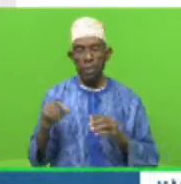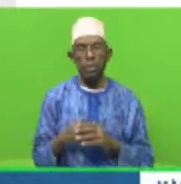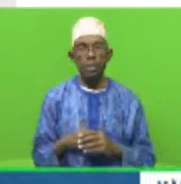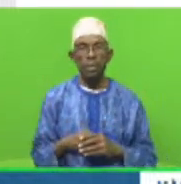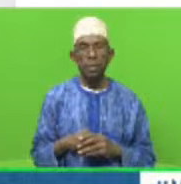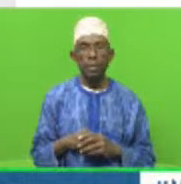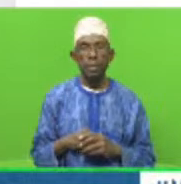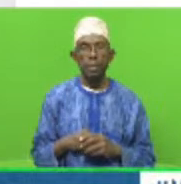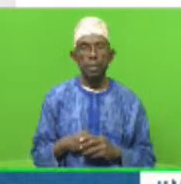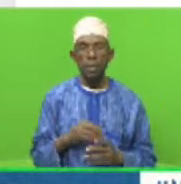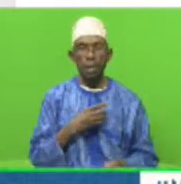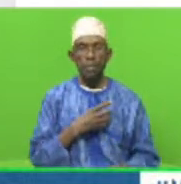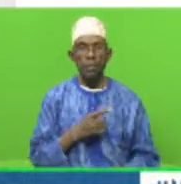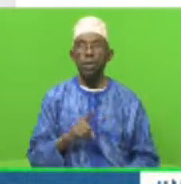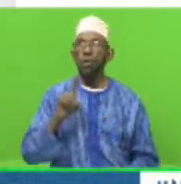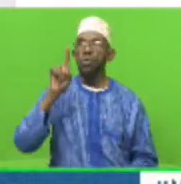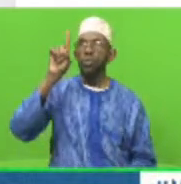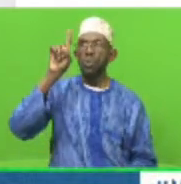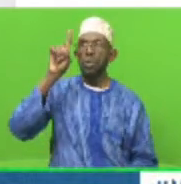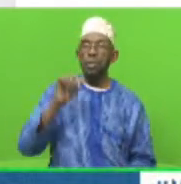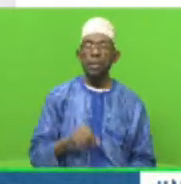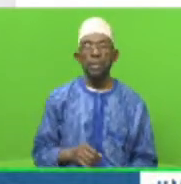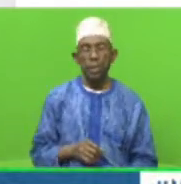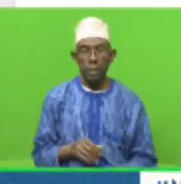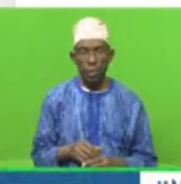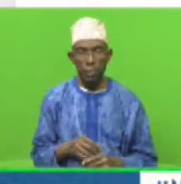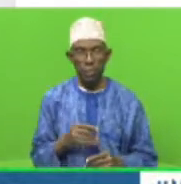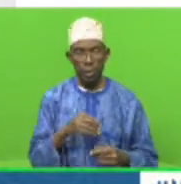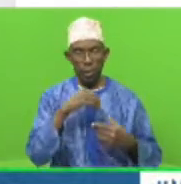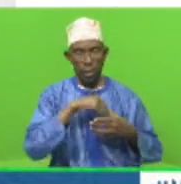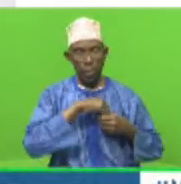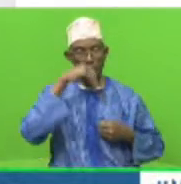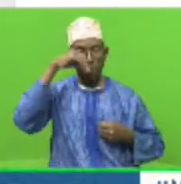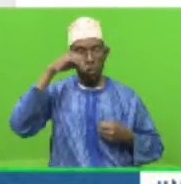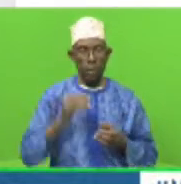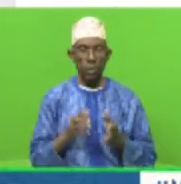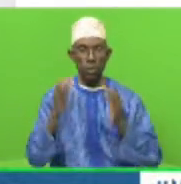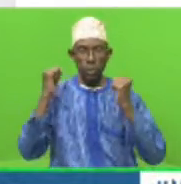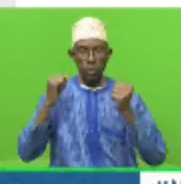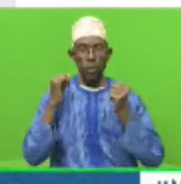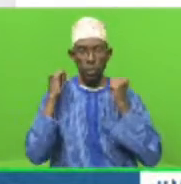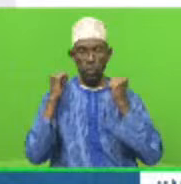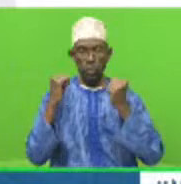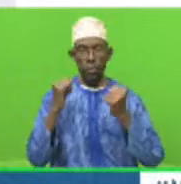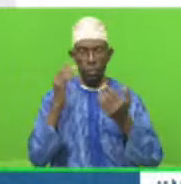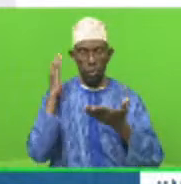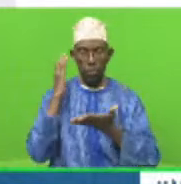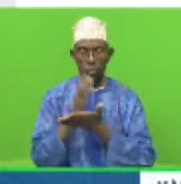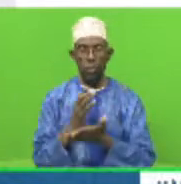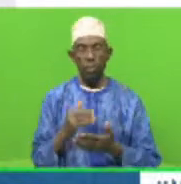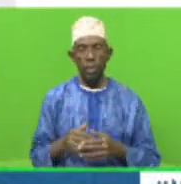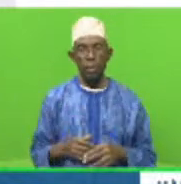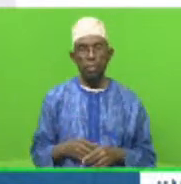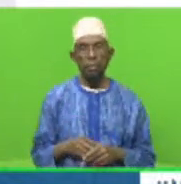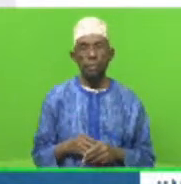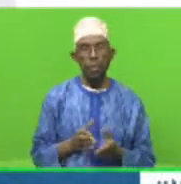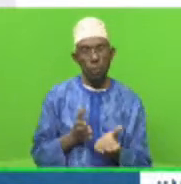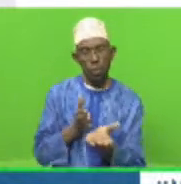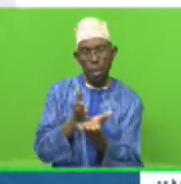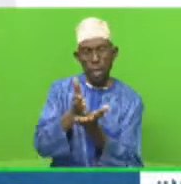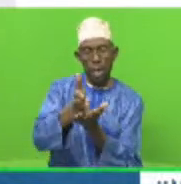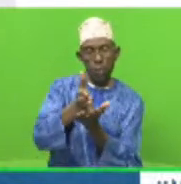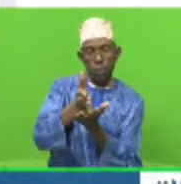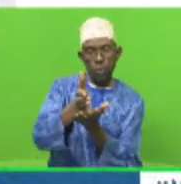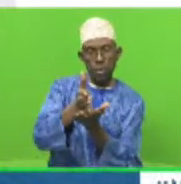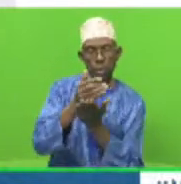النظراء، فاتقوا الله وأحسنوا إلى أنفسكم بالاستقامة، فقد أحسن الله إليكم بالهداية